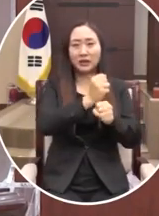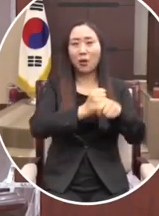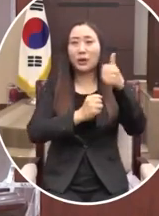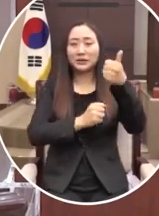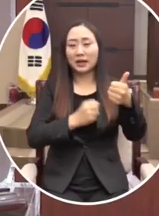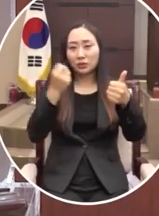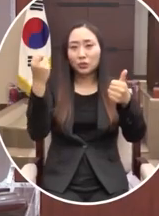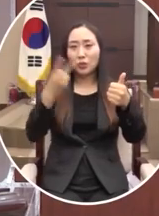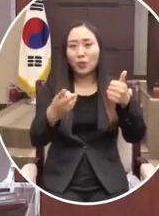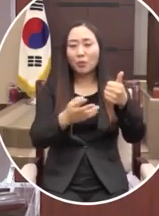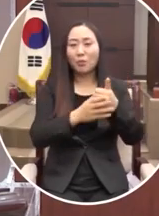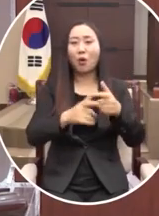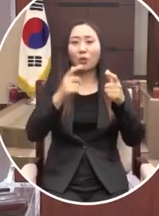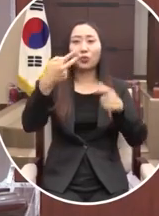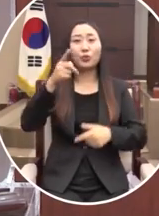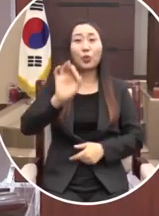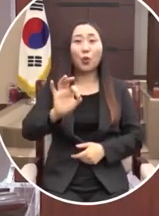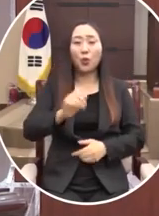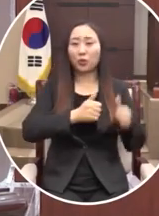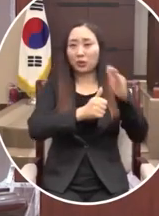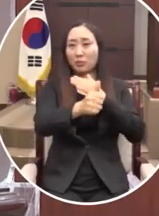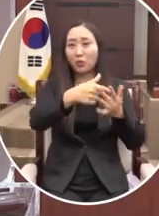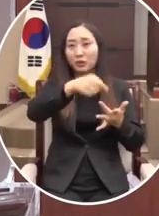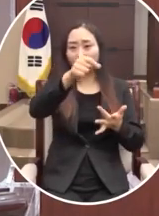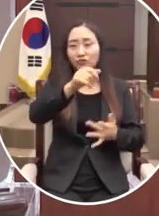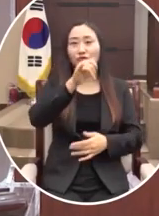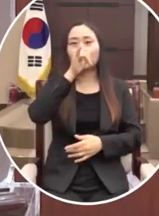회장 및